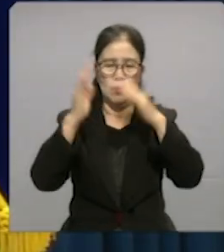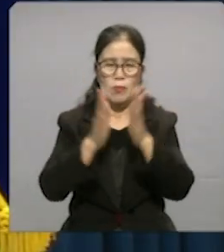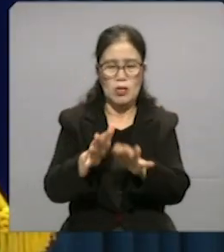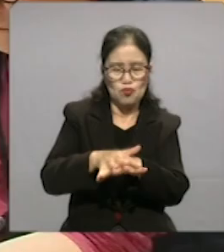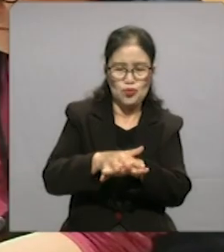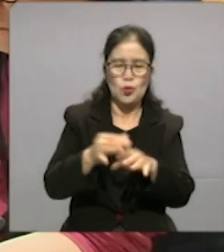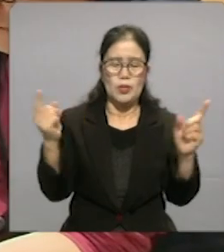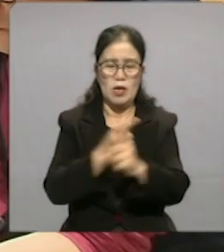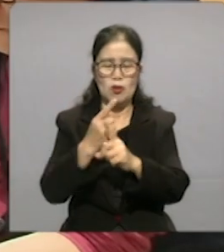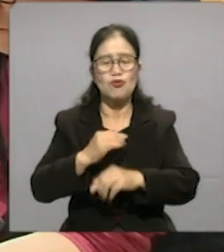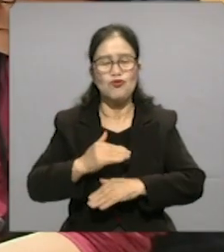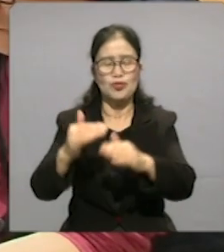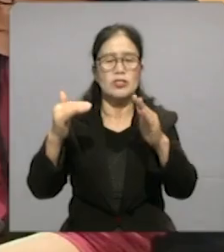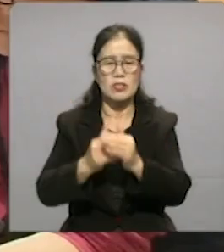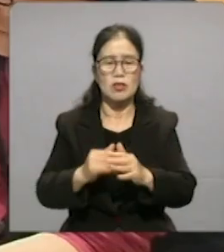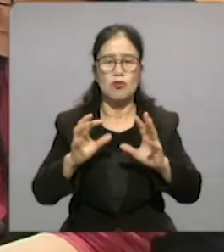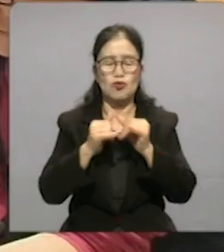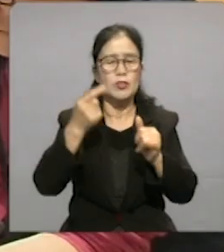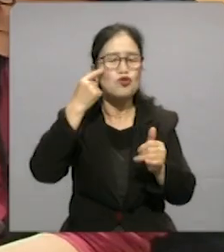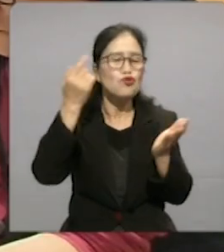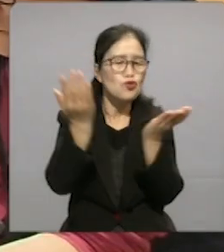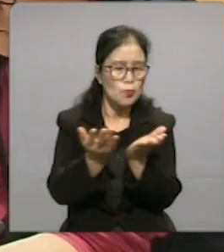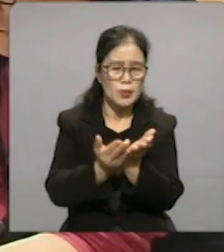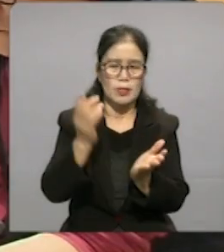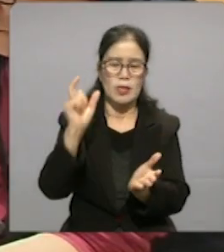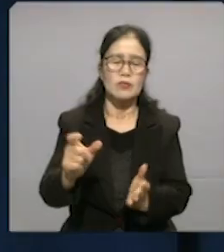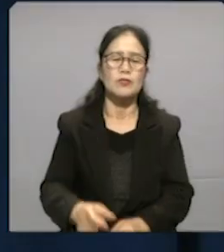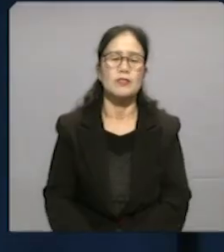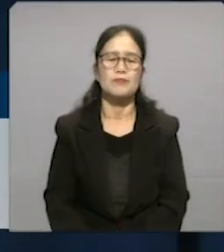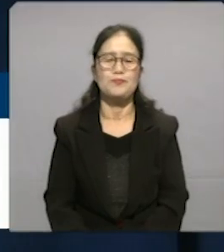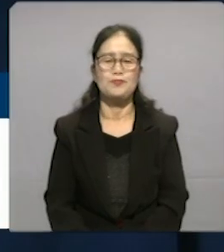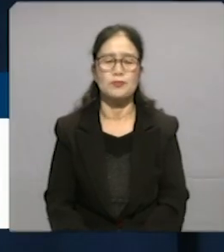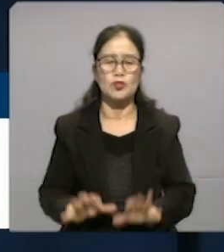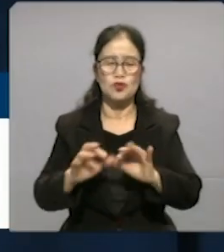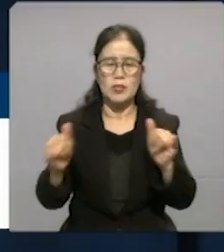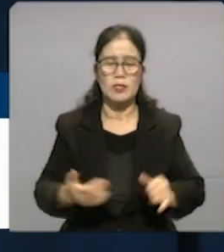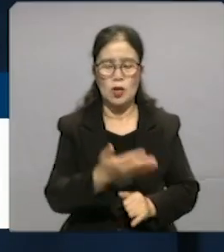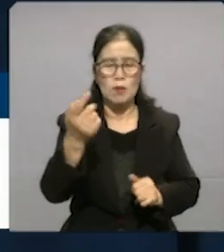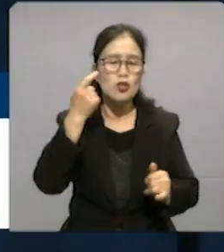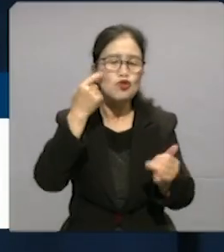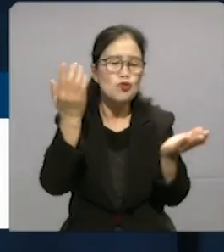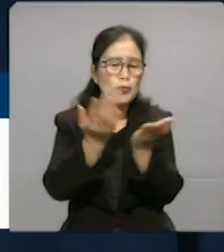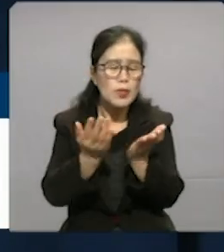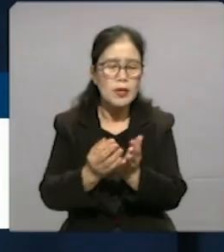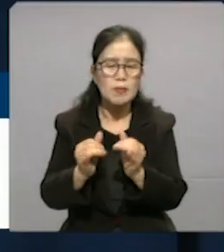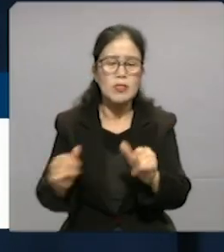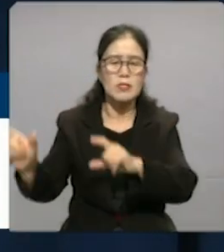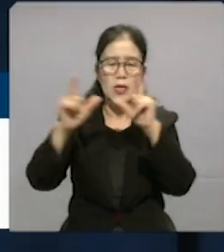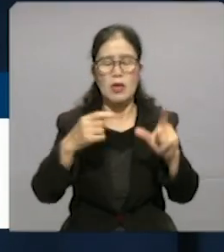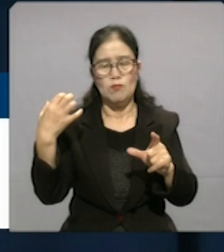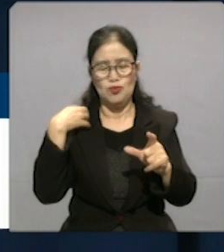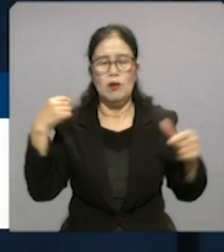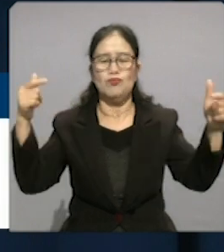구조개혁을 추진했다며 국민 눈높이를 강조했습니다. 국민 여러분의 눈높이에서 민생의